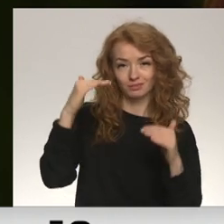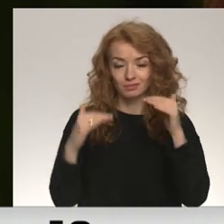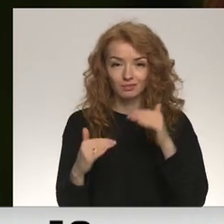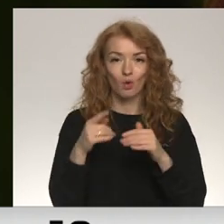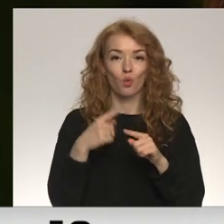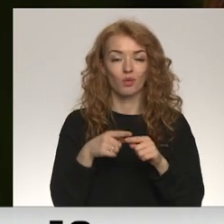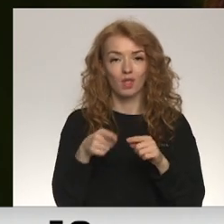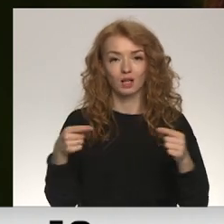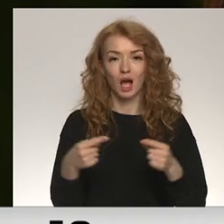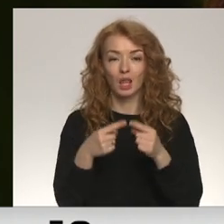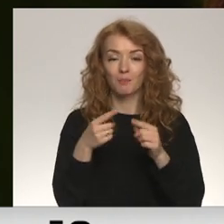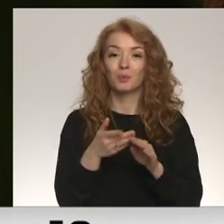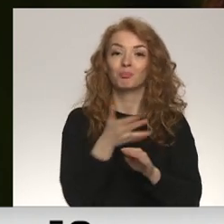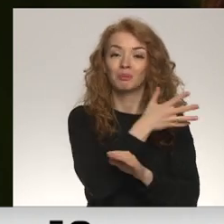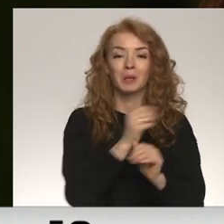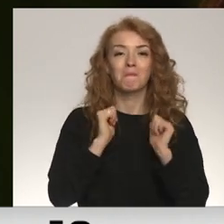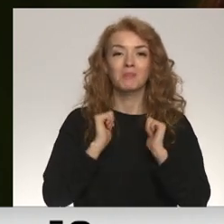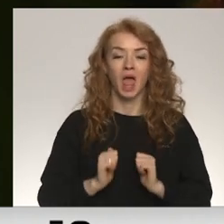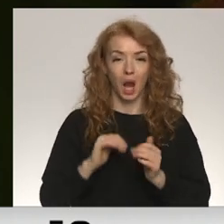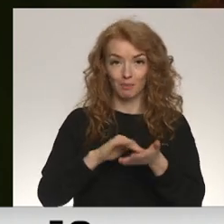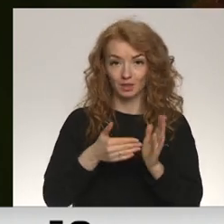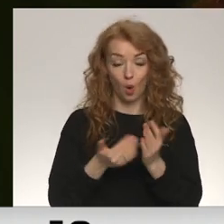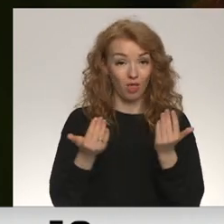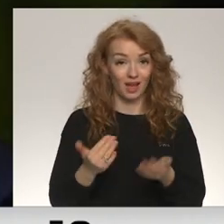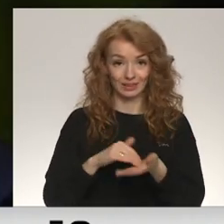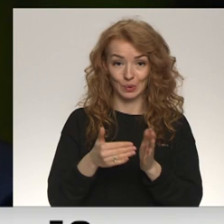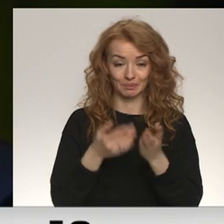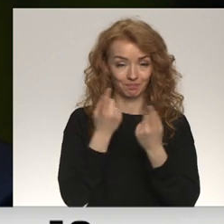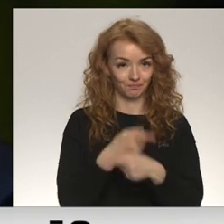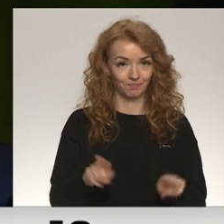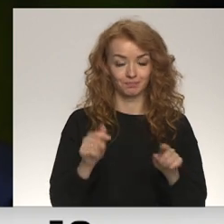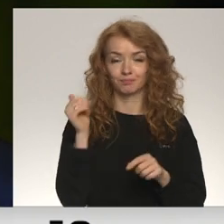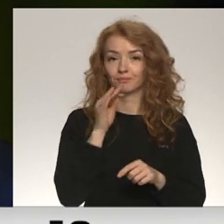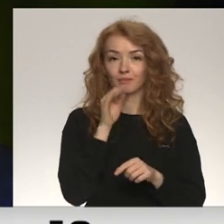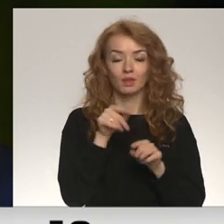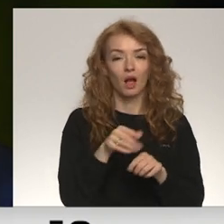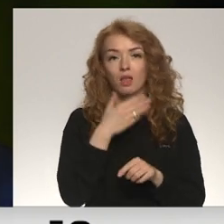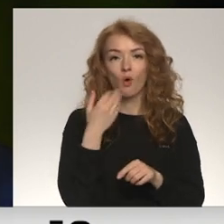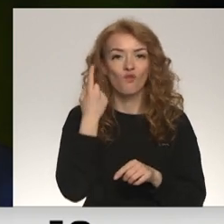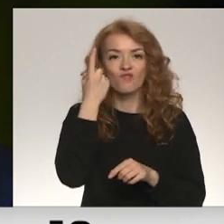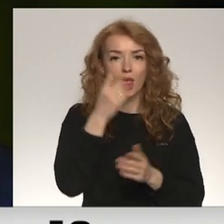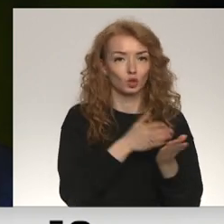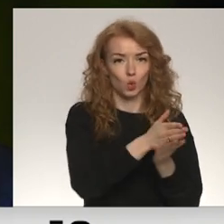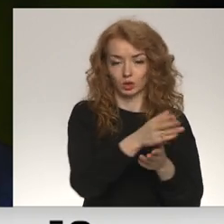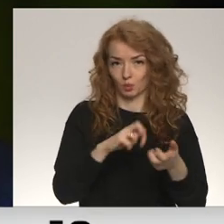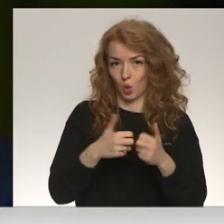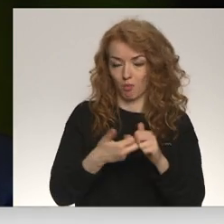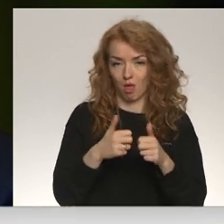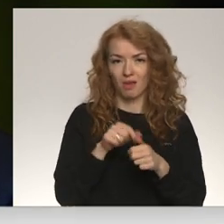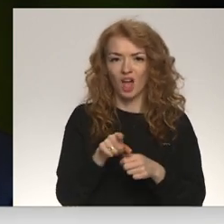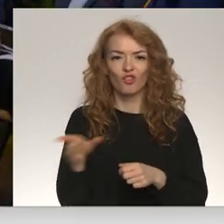veidotas un adaptētas miera apstākļiem, un šobrīd situācija ir pavisam cita. Tā nav ne vienas nozares problēma, tā nav